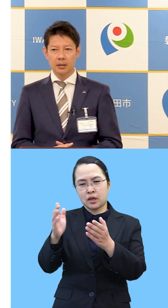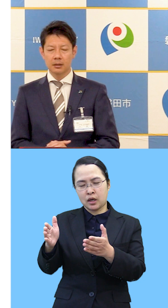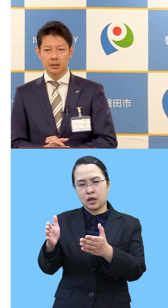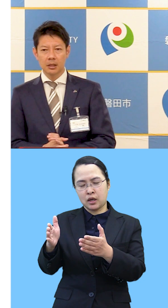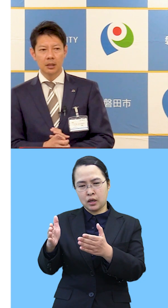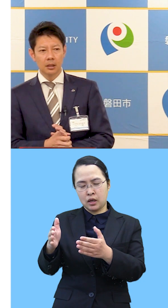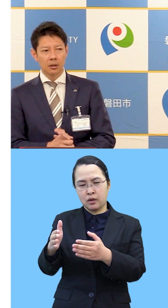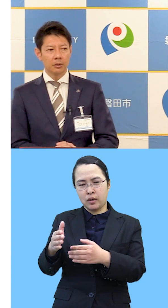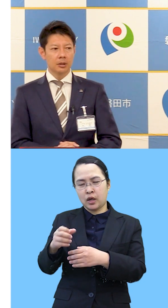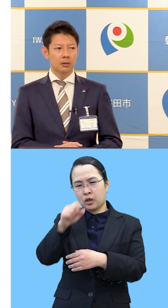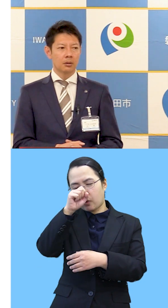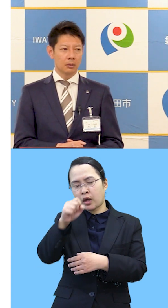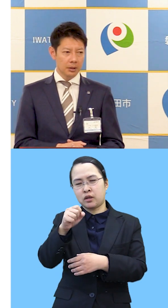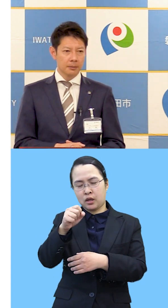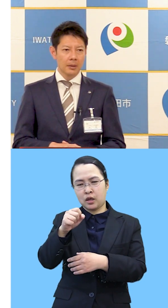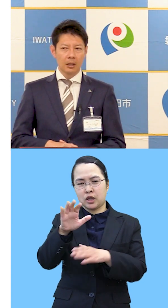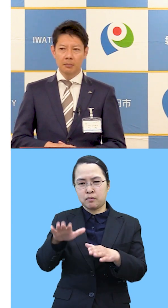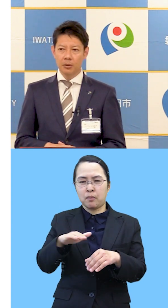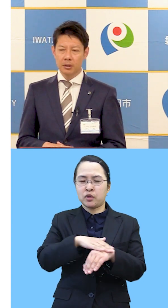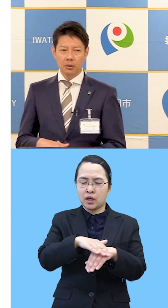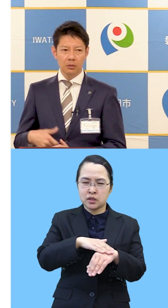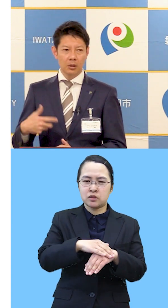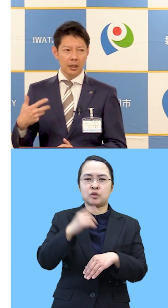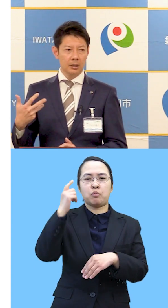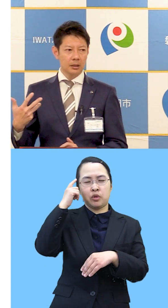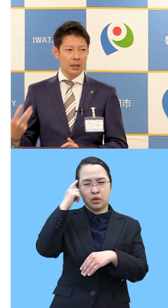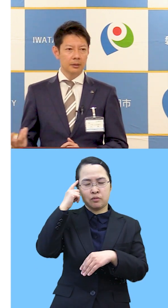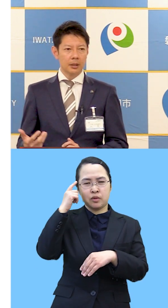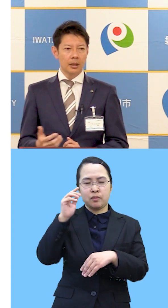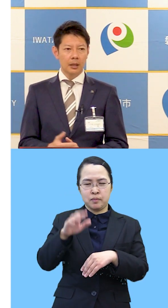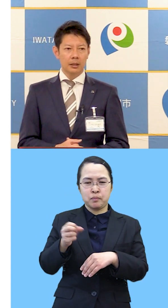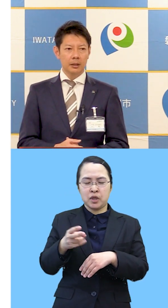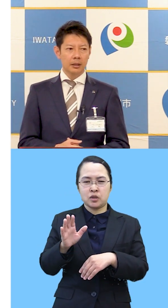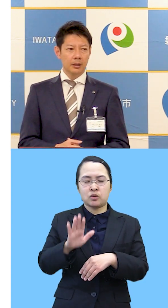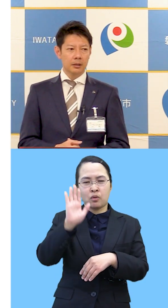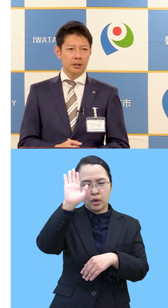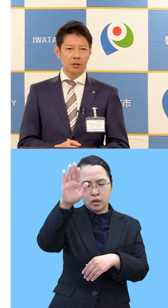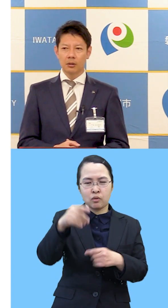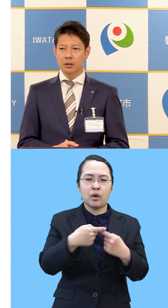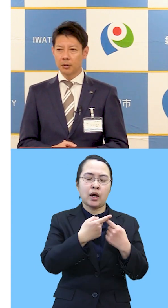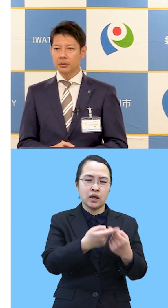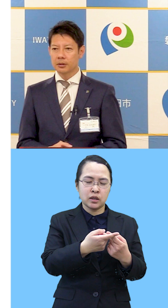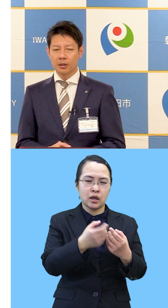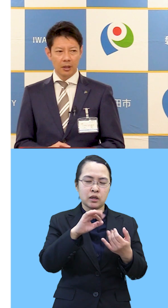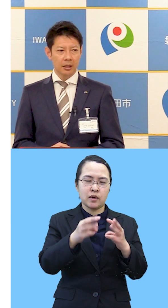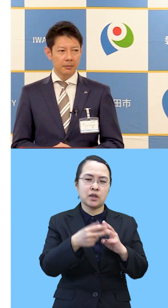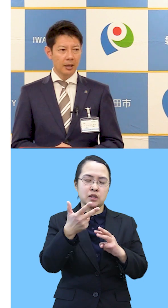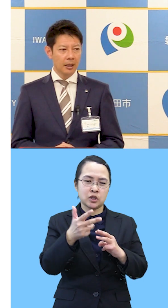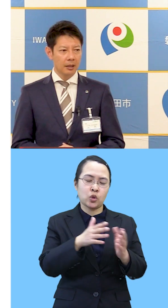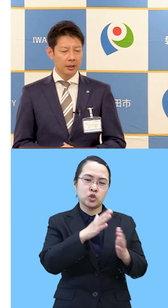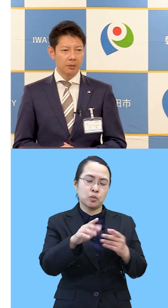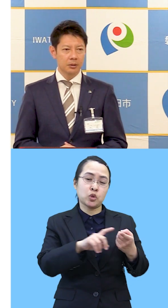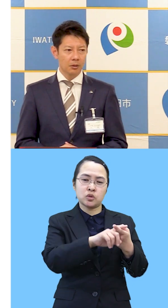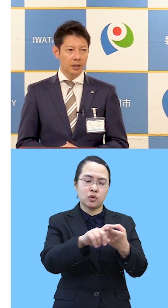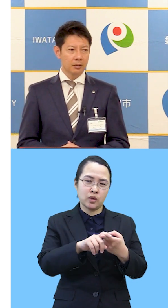って大切に思っているところです。一方でその後入った市のスポーツ協会、今はスポーツ協会と言って